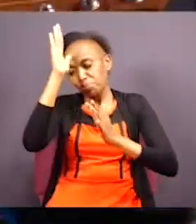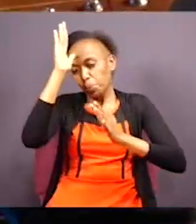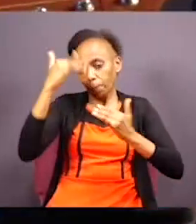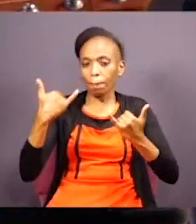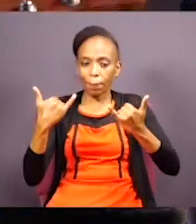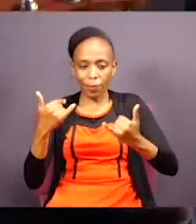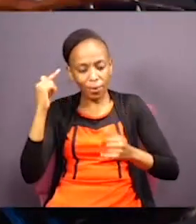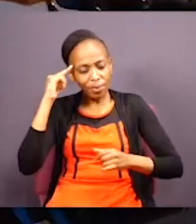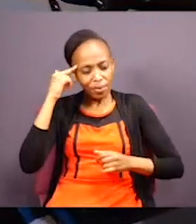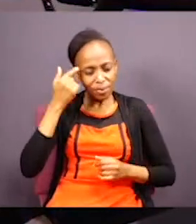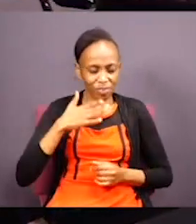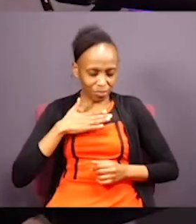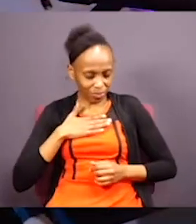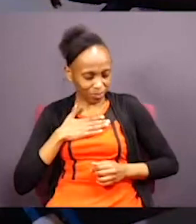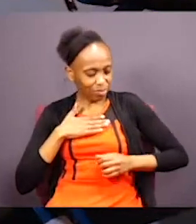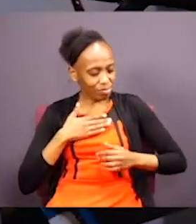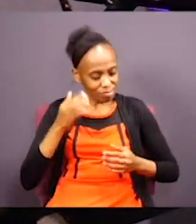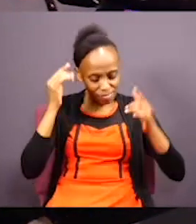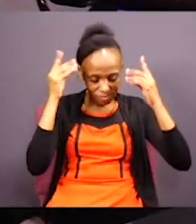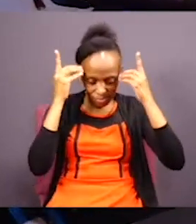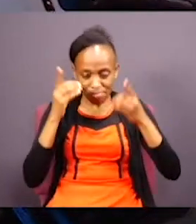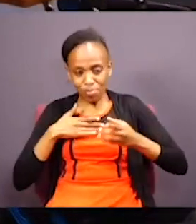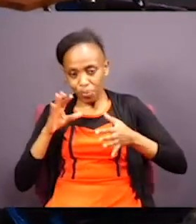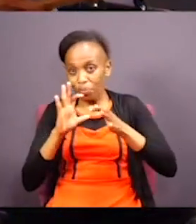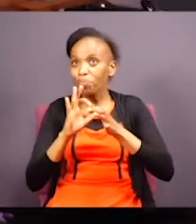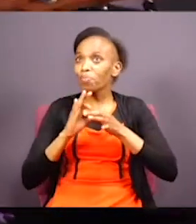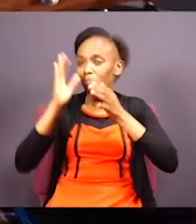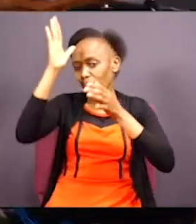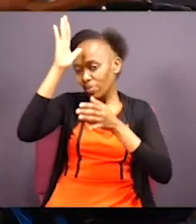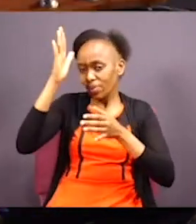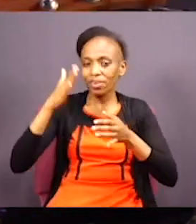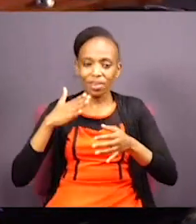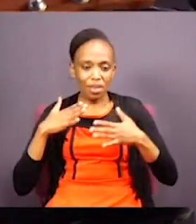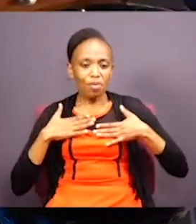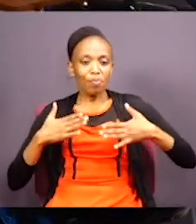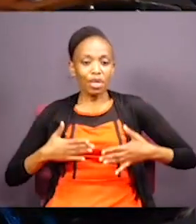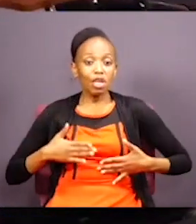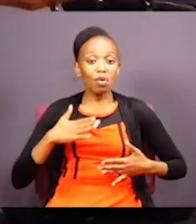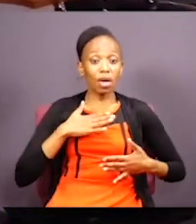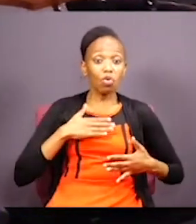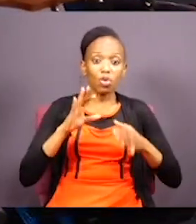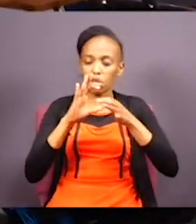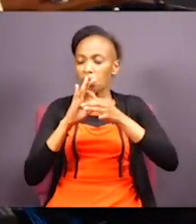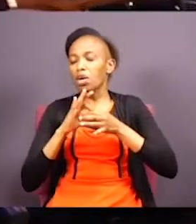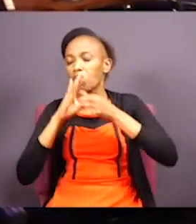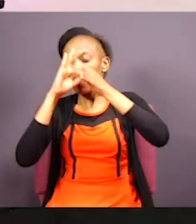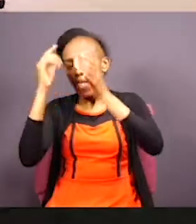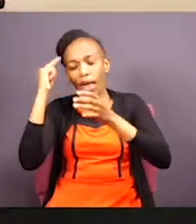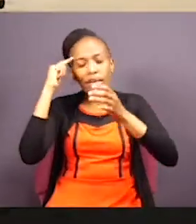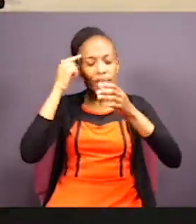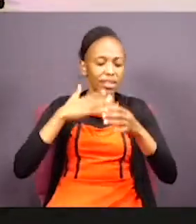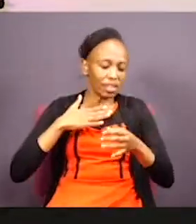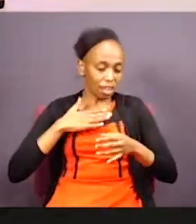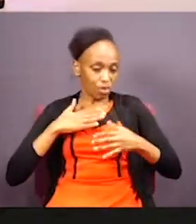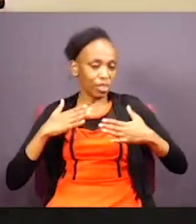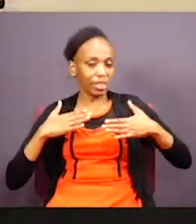baba. Akili yangu imeamua mimi ni wako. Mwili wangu we. Kila zangu